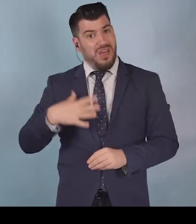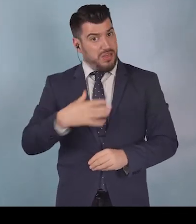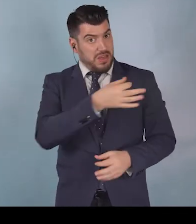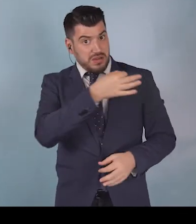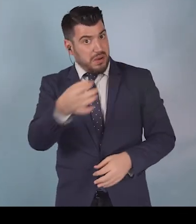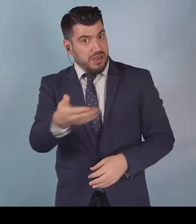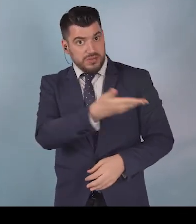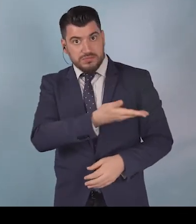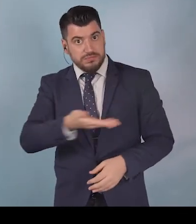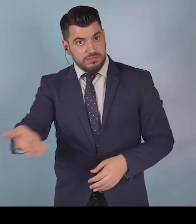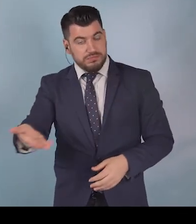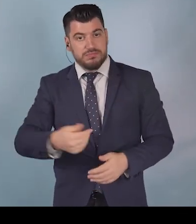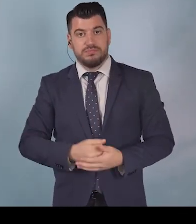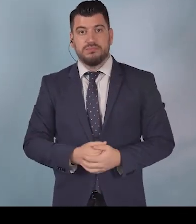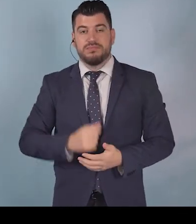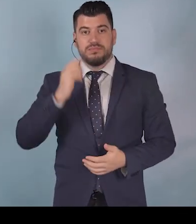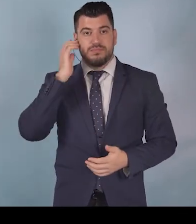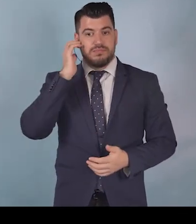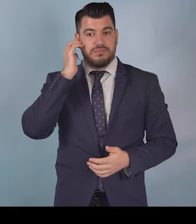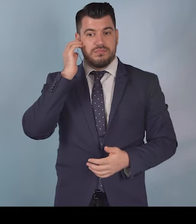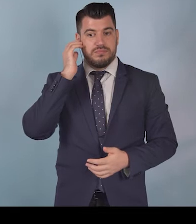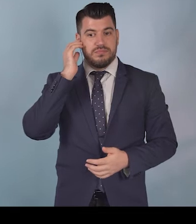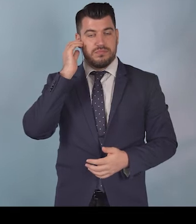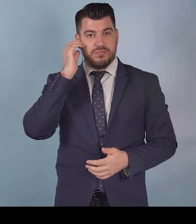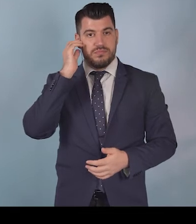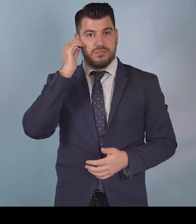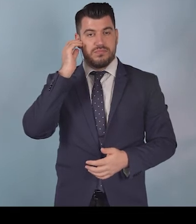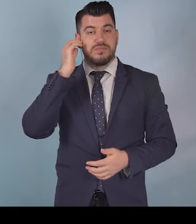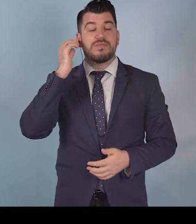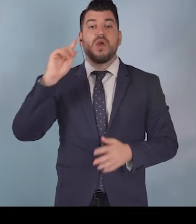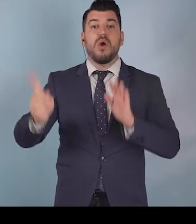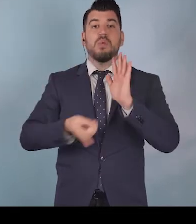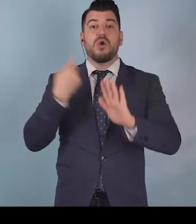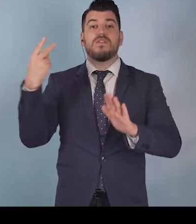αν θέλεις να μας κάνεις κάποια σχόλια πάνω σε αυτό ναι, το οποίο υπόθηκε. Για πρώτη φορά το